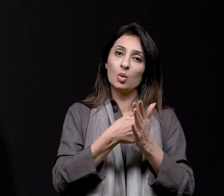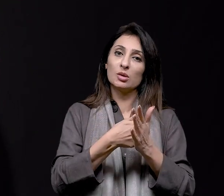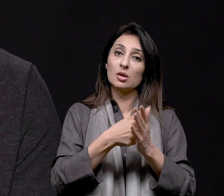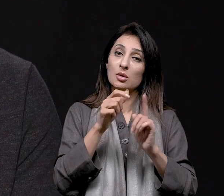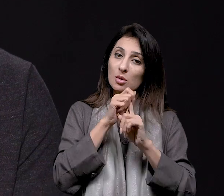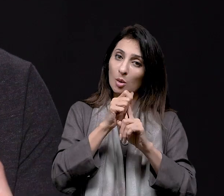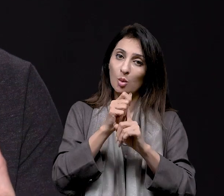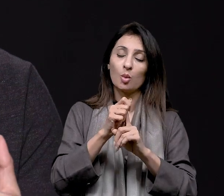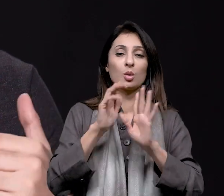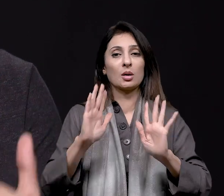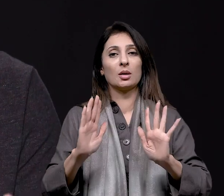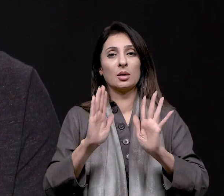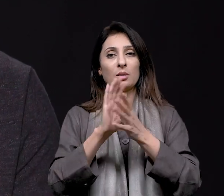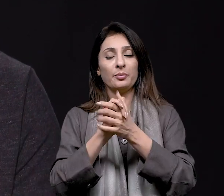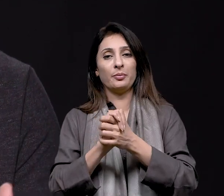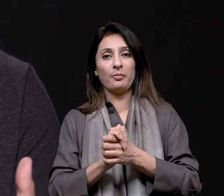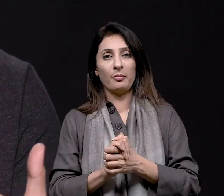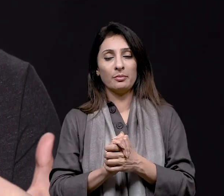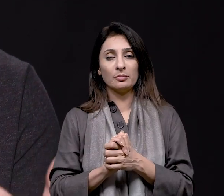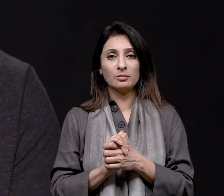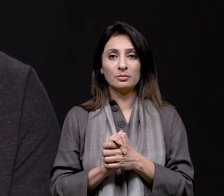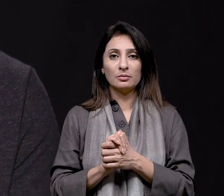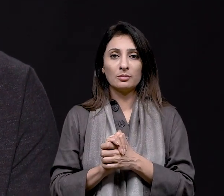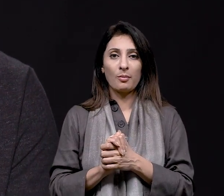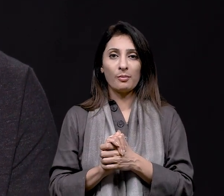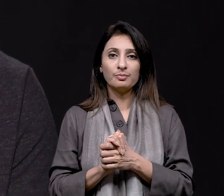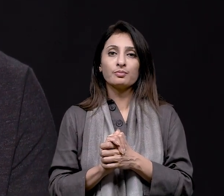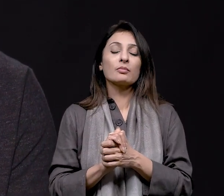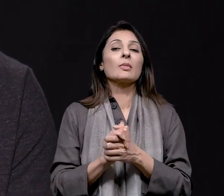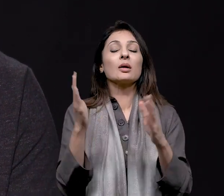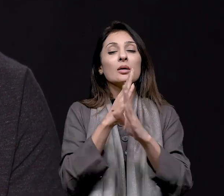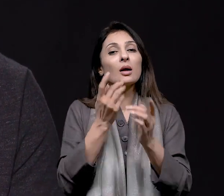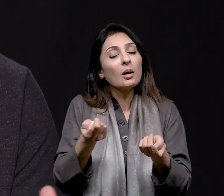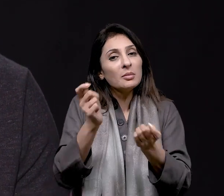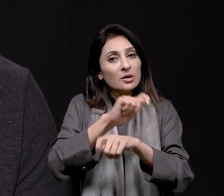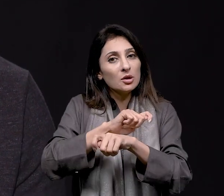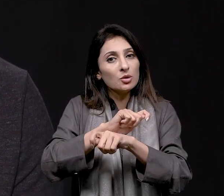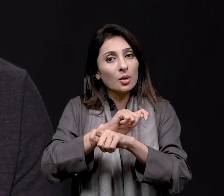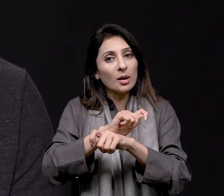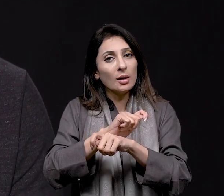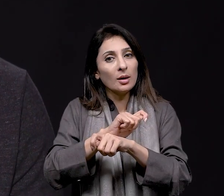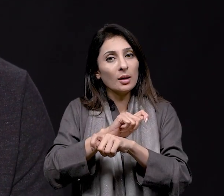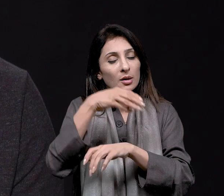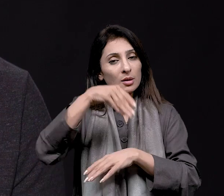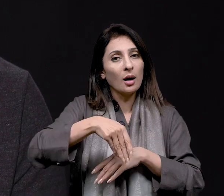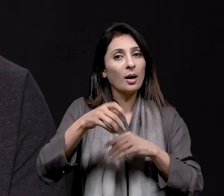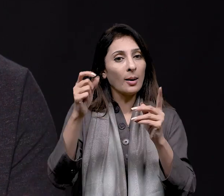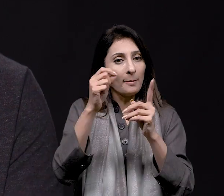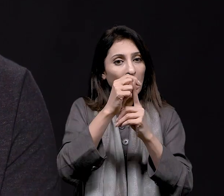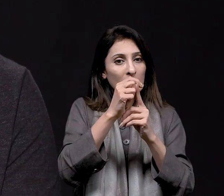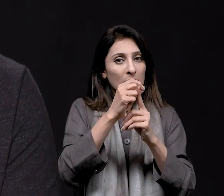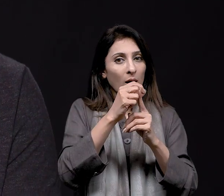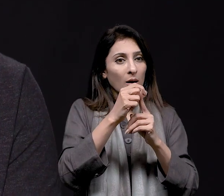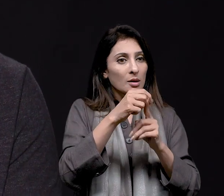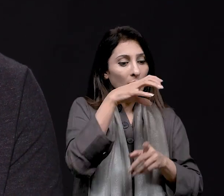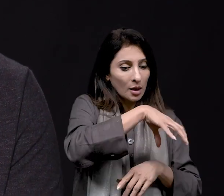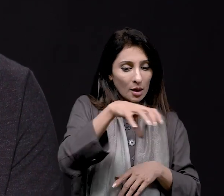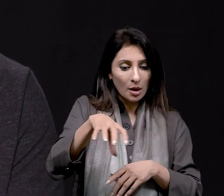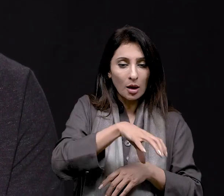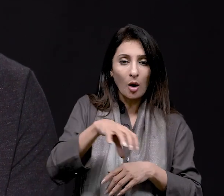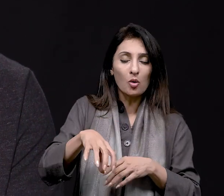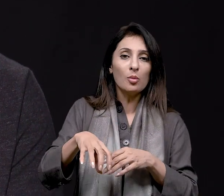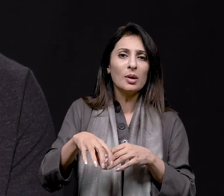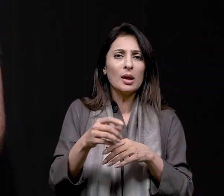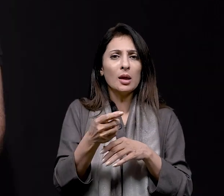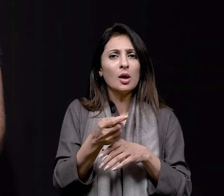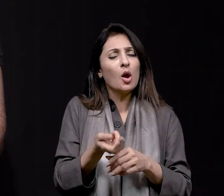دیں؟ کیونکہ اسی چیز کو ہم کلائمیٹ چینج اڈیپٹیشن کہتے ہیں، جو کہ ڈیزاسٹر رسک ریڈکشن کا ایک بہت امپورٹنٹ